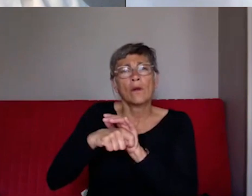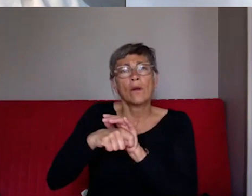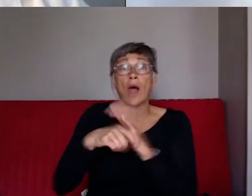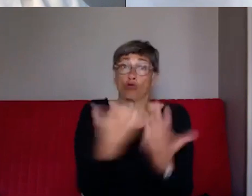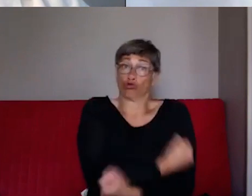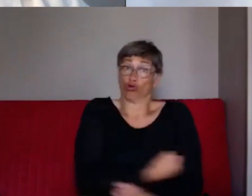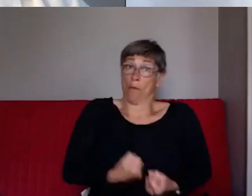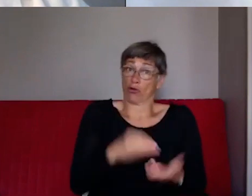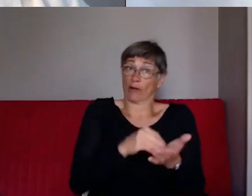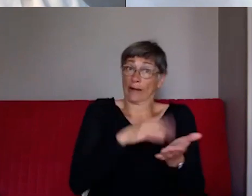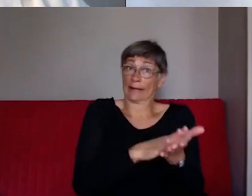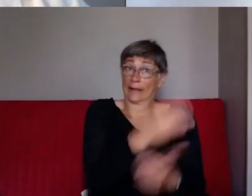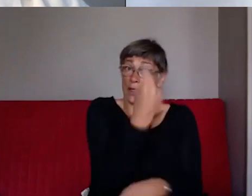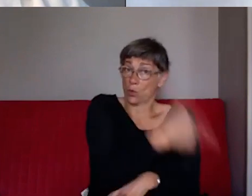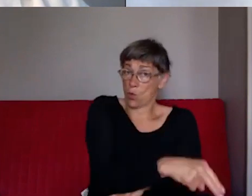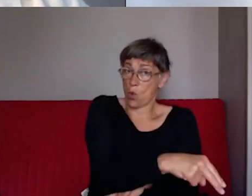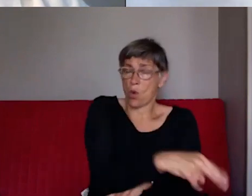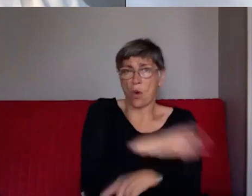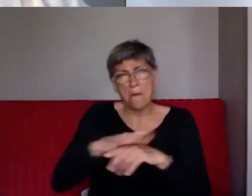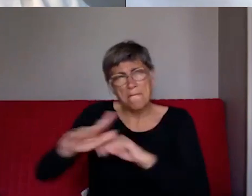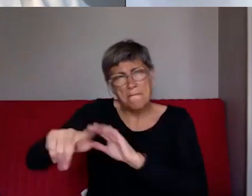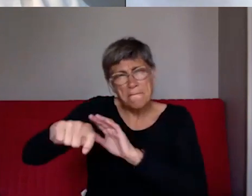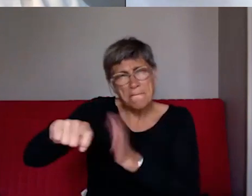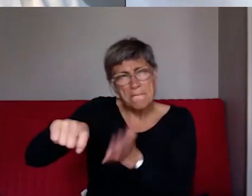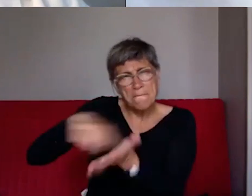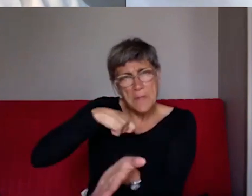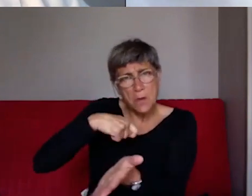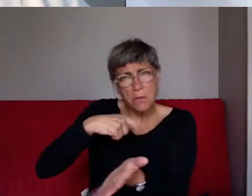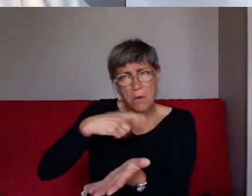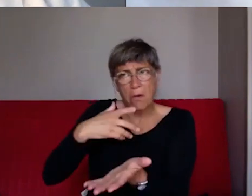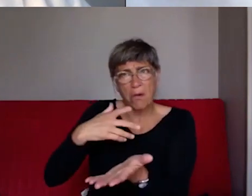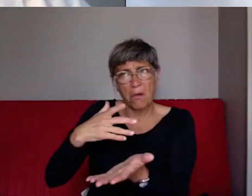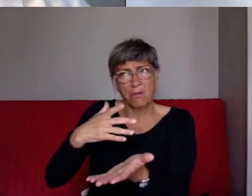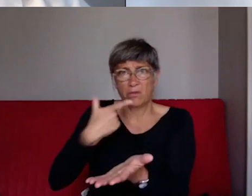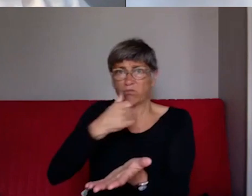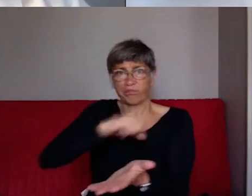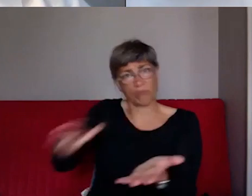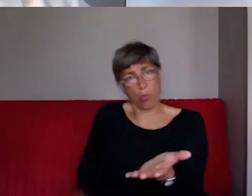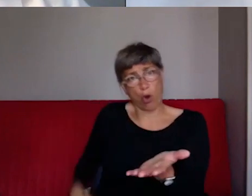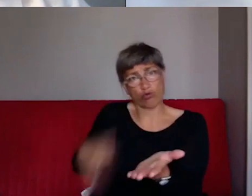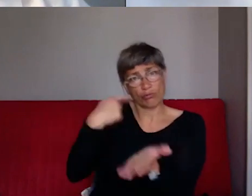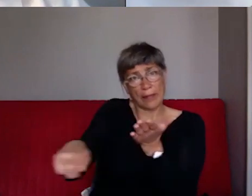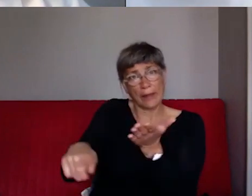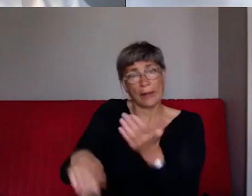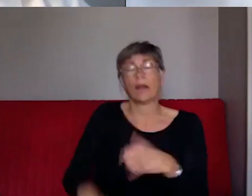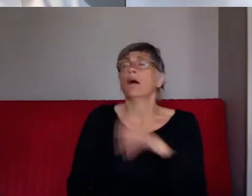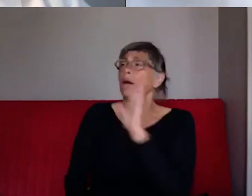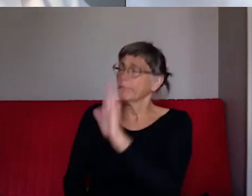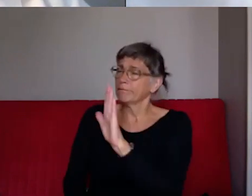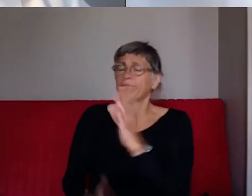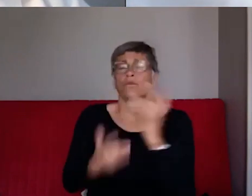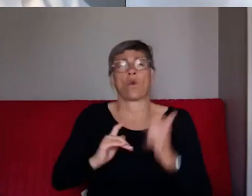chômage, le financement ne peut être que personnel? Alors, il y a différentes phases dans l'invalidité. On a trois